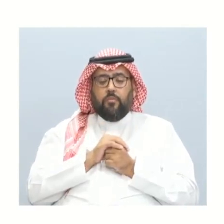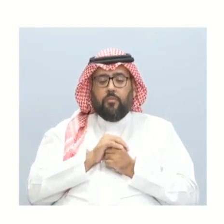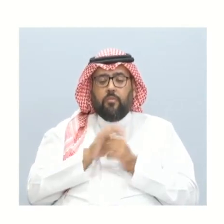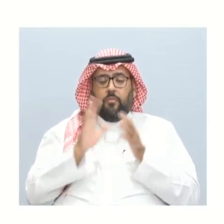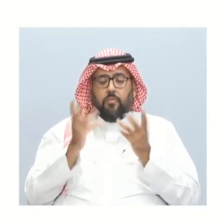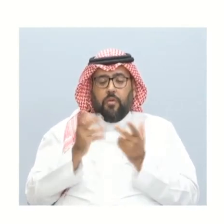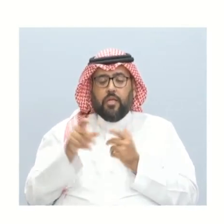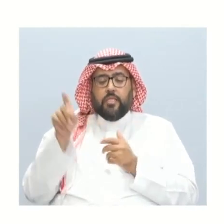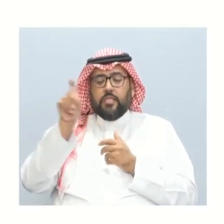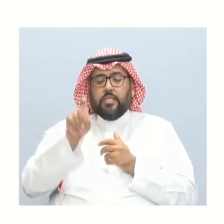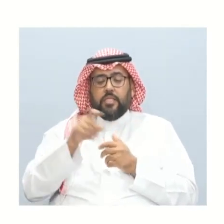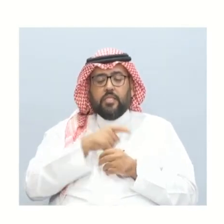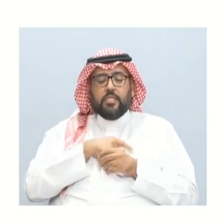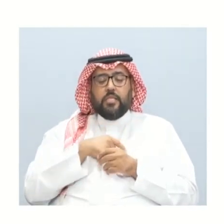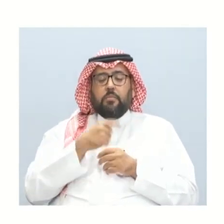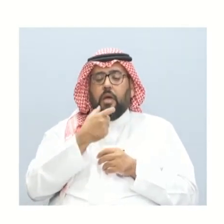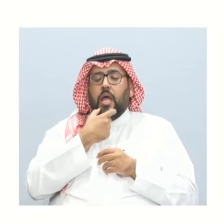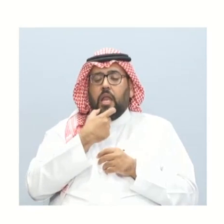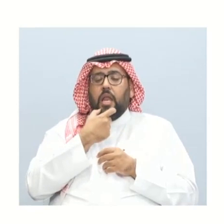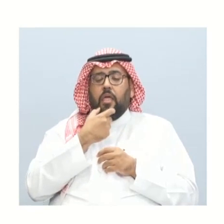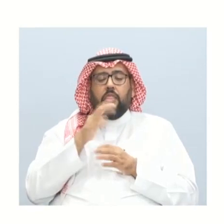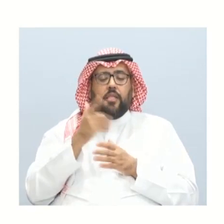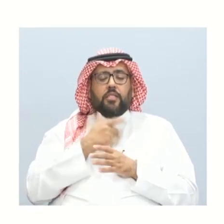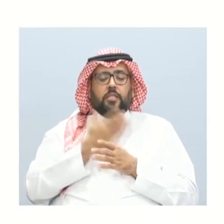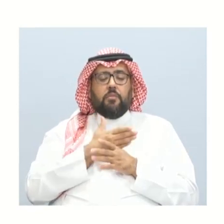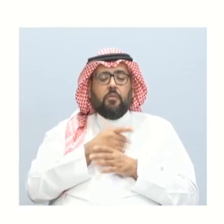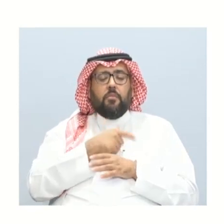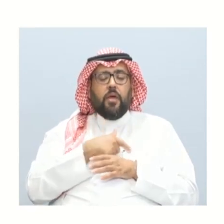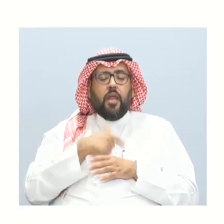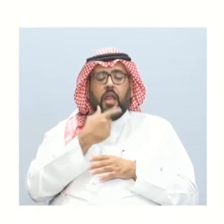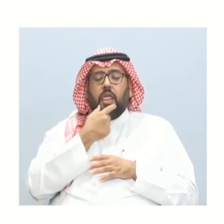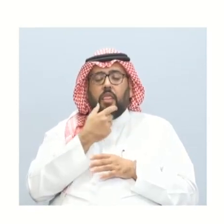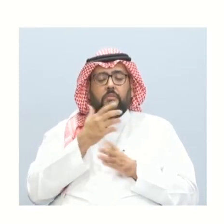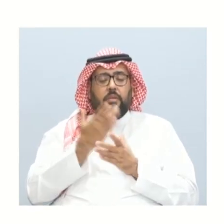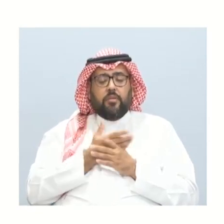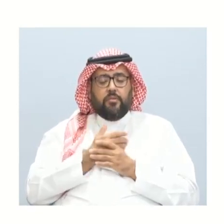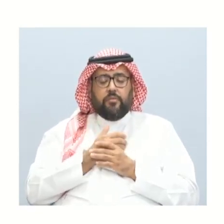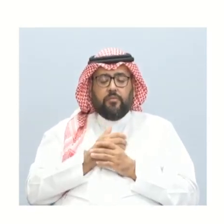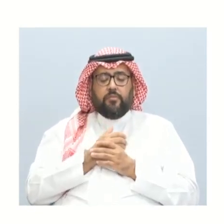لماذا سميت الرياض بهذا الاسم يا ابي